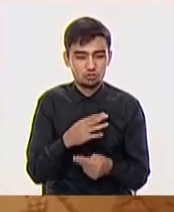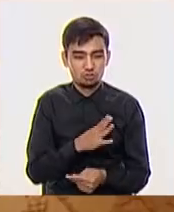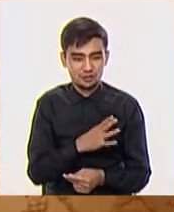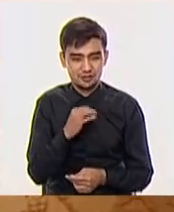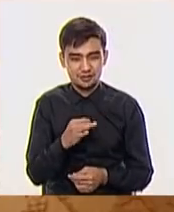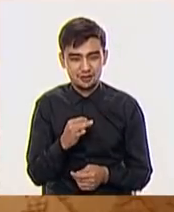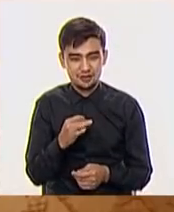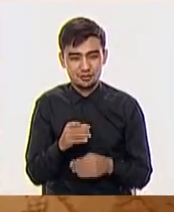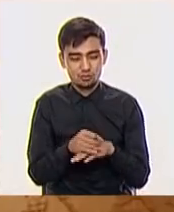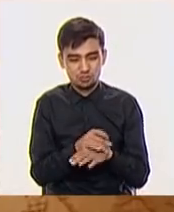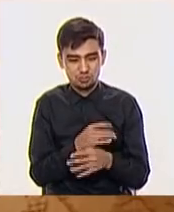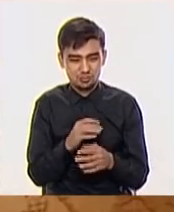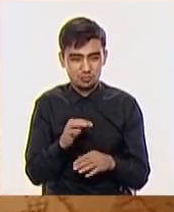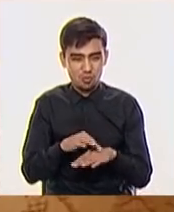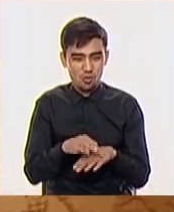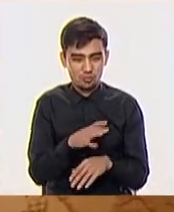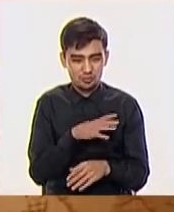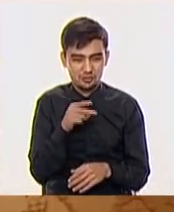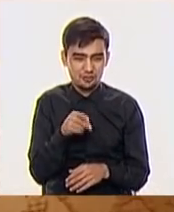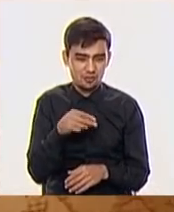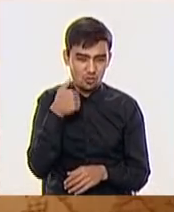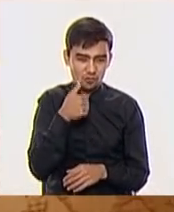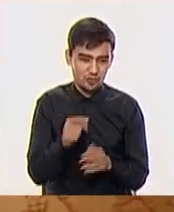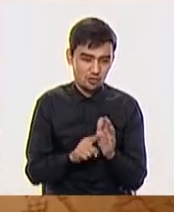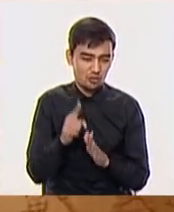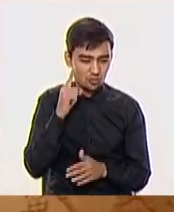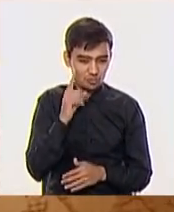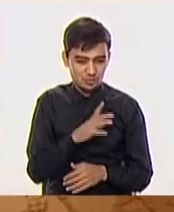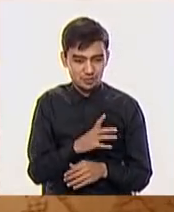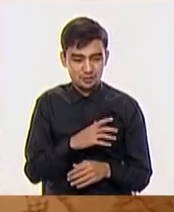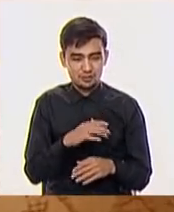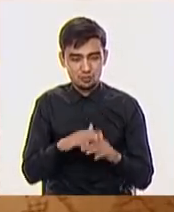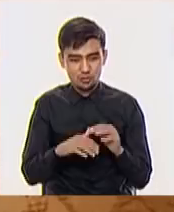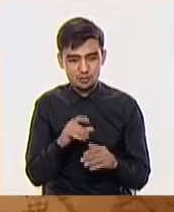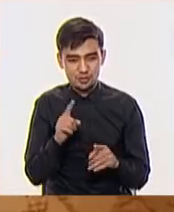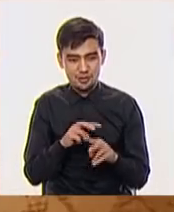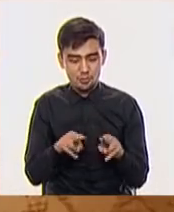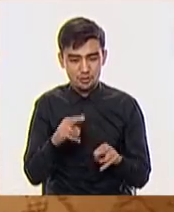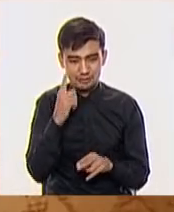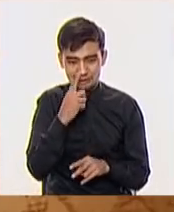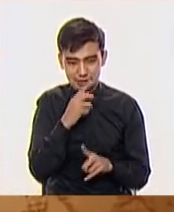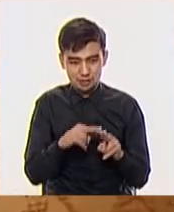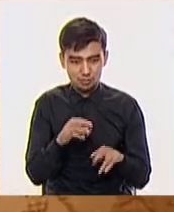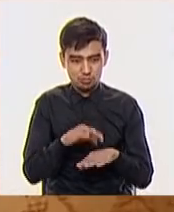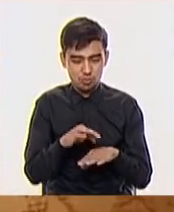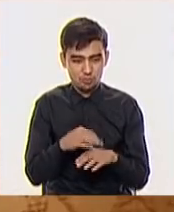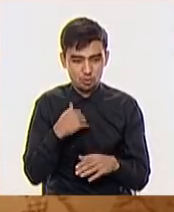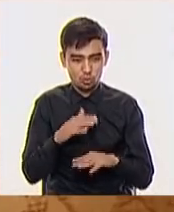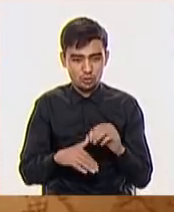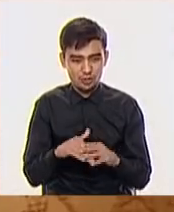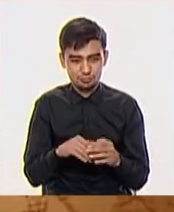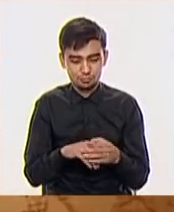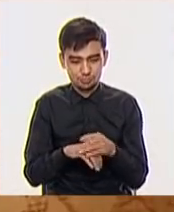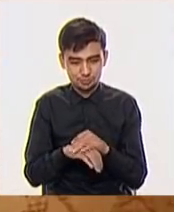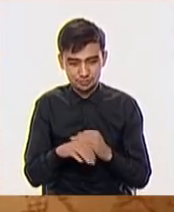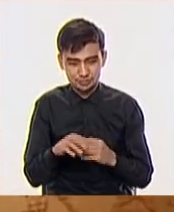болған. Осы қайбір 2000 жылдың басында ғой деймін. Кәдімгідей көз сияқты көз жара шықтық қолыма.